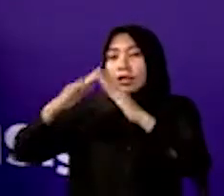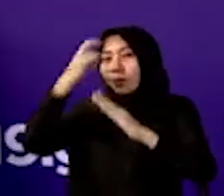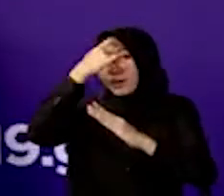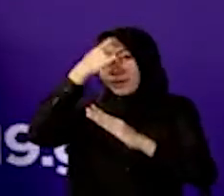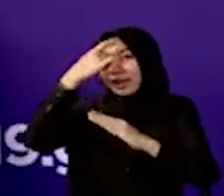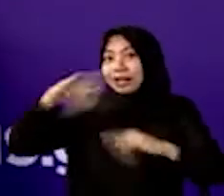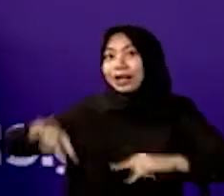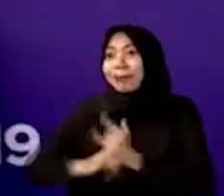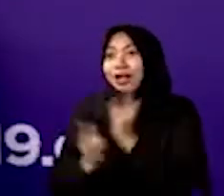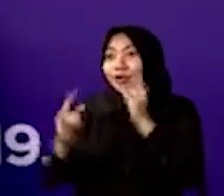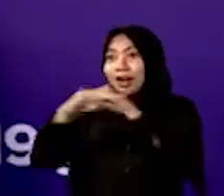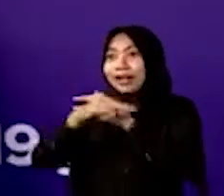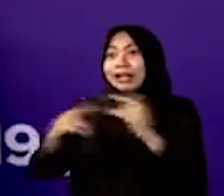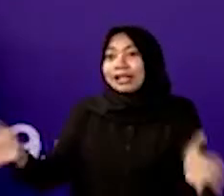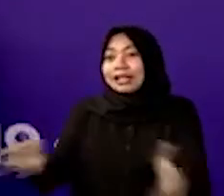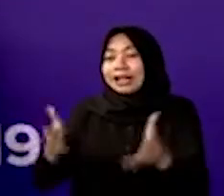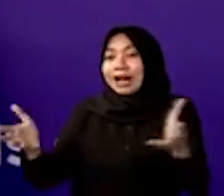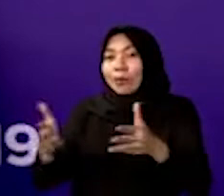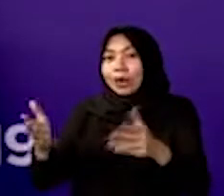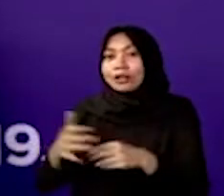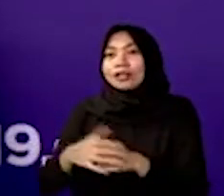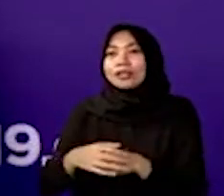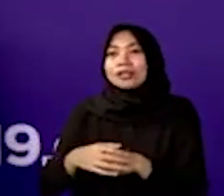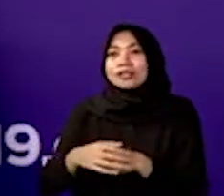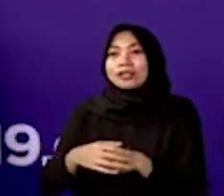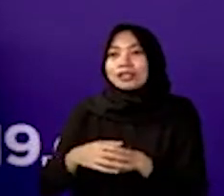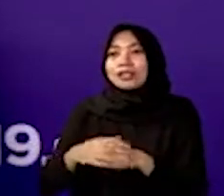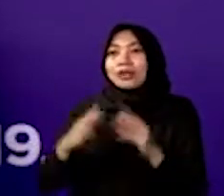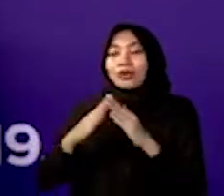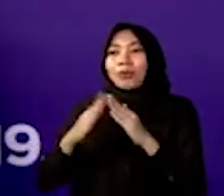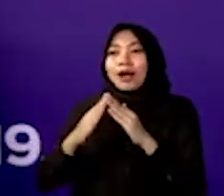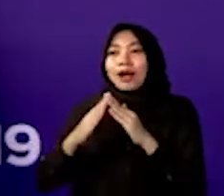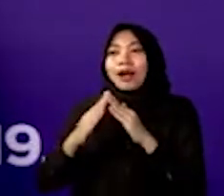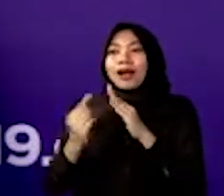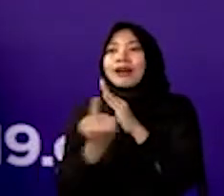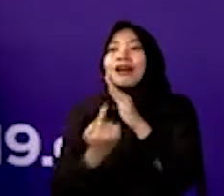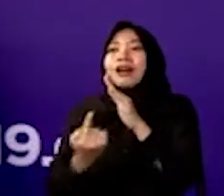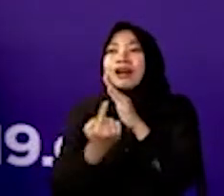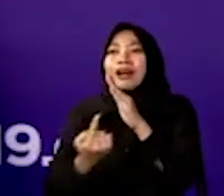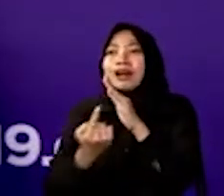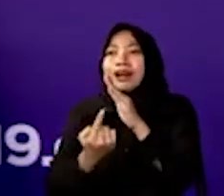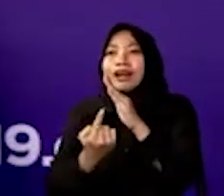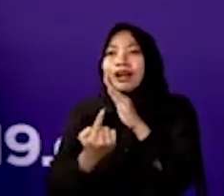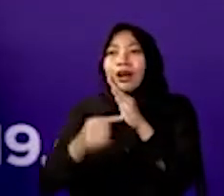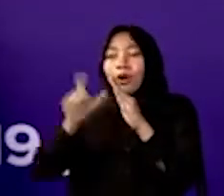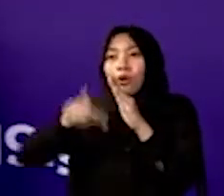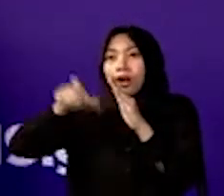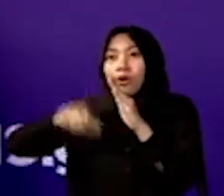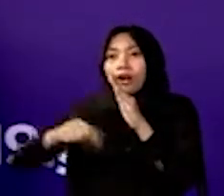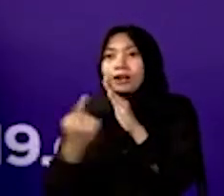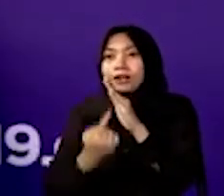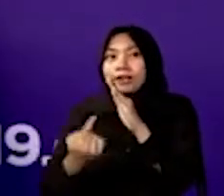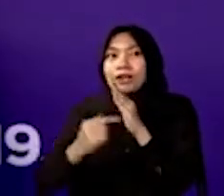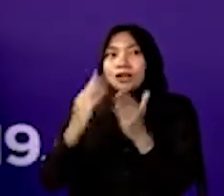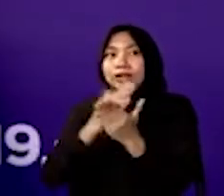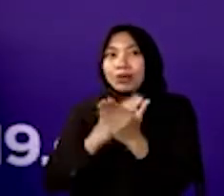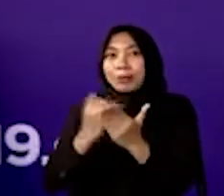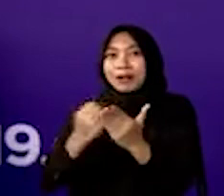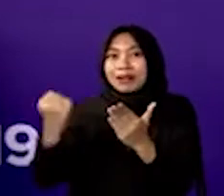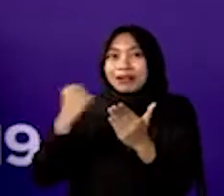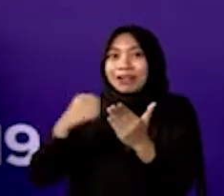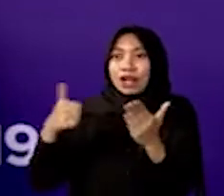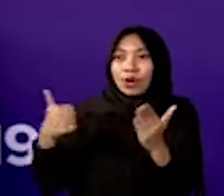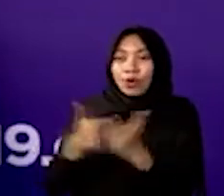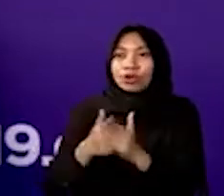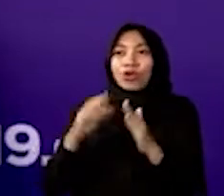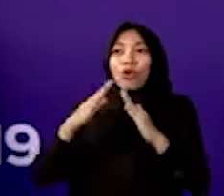Atlet itu adalah orang yang tidak pernah beraktivitas di lu rumah bayangkan mereka-mereka yang sudah sangat disiplin